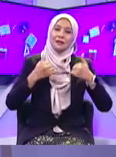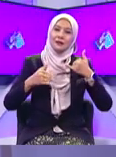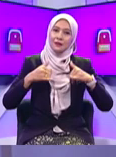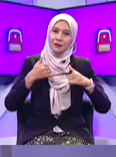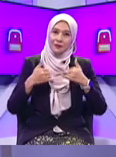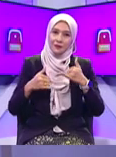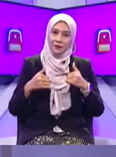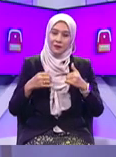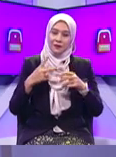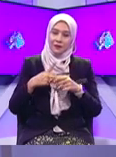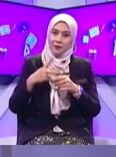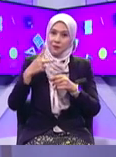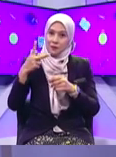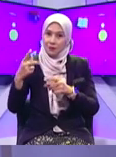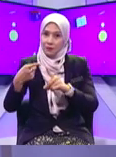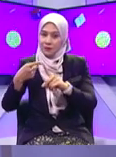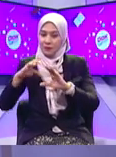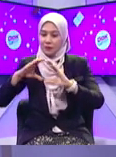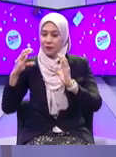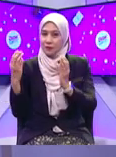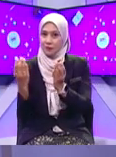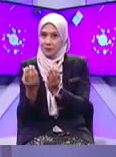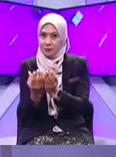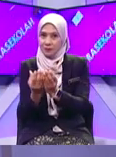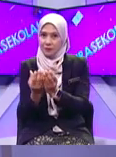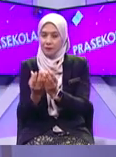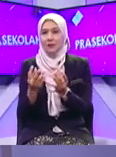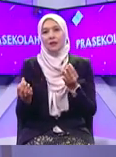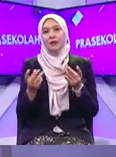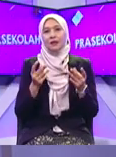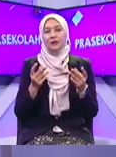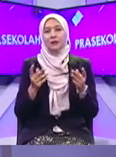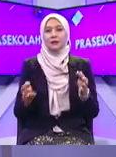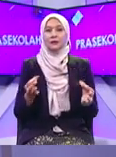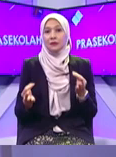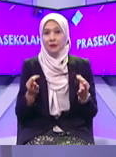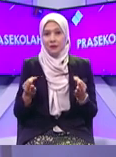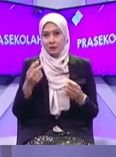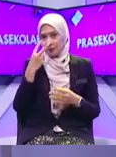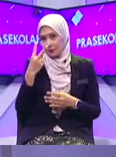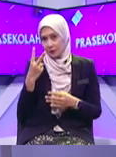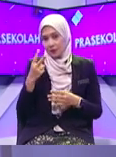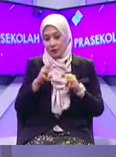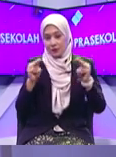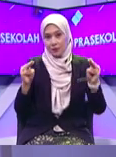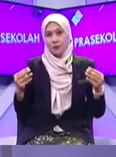keluarkan daripada kumpulan Oke kalau kita tengok atas meja nih ada banyak permainan